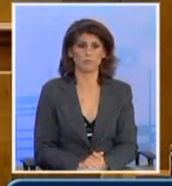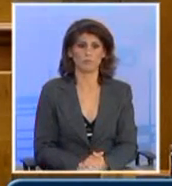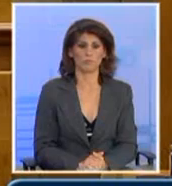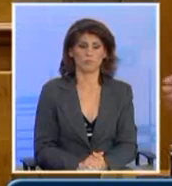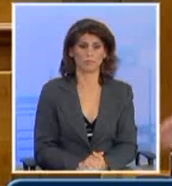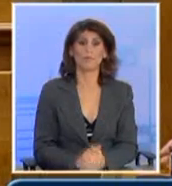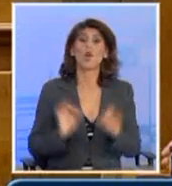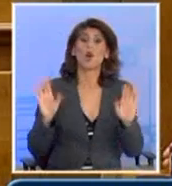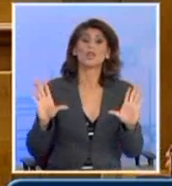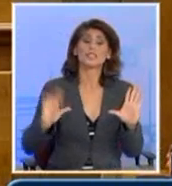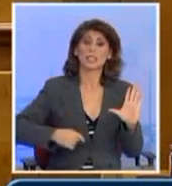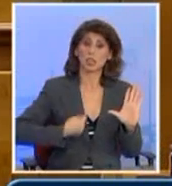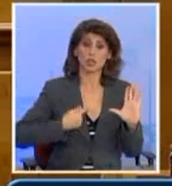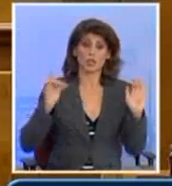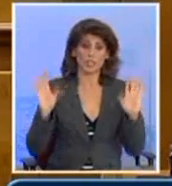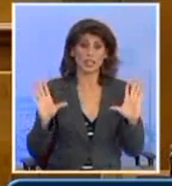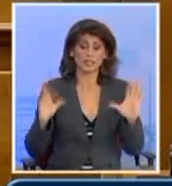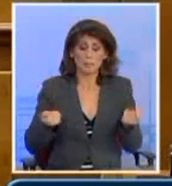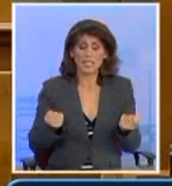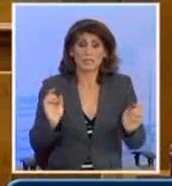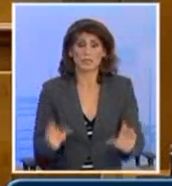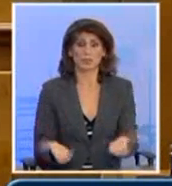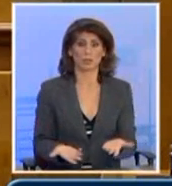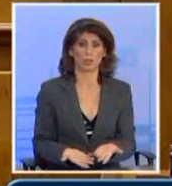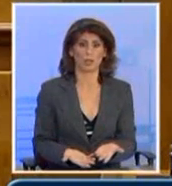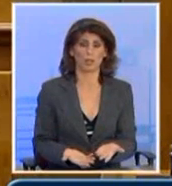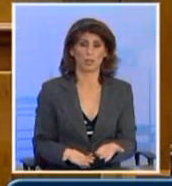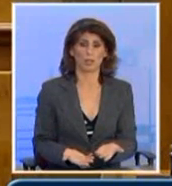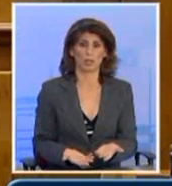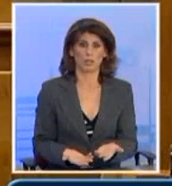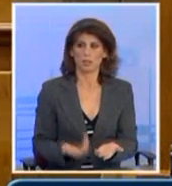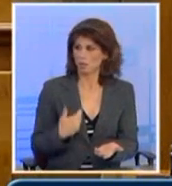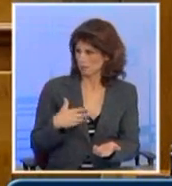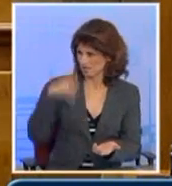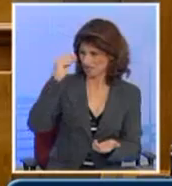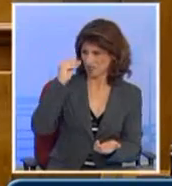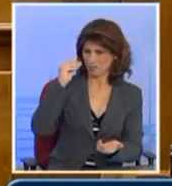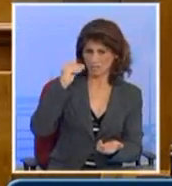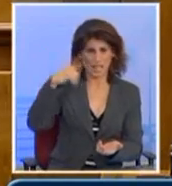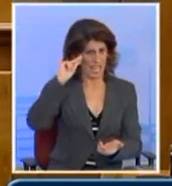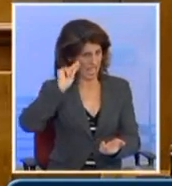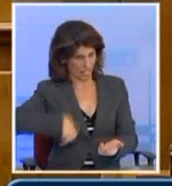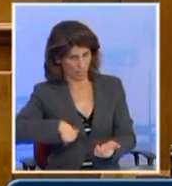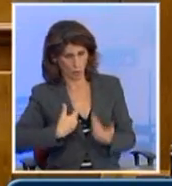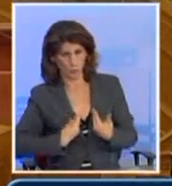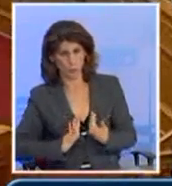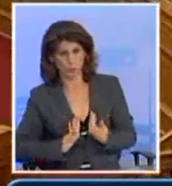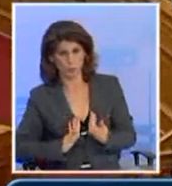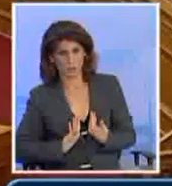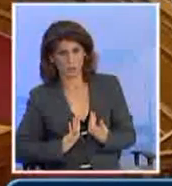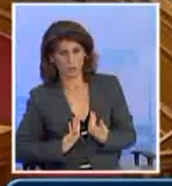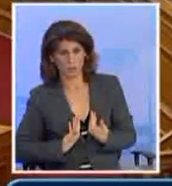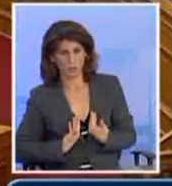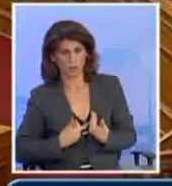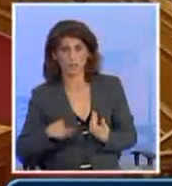έχει ενοχληθεί κανείς, σαν να μην έχει συμβεί τίποτα. Μας εκλαμβάνουν ως ηλιθίους ή